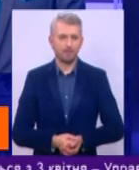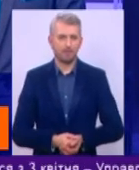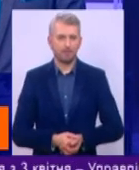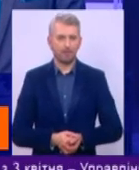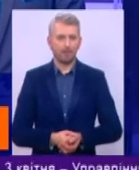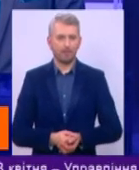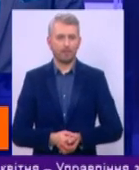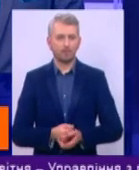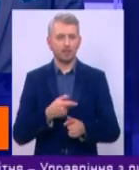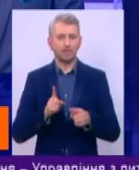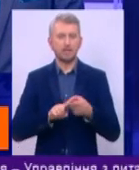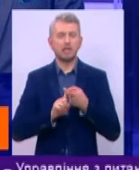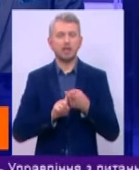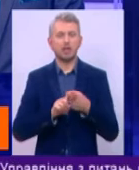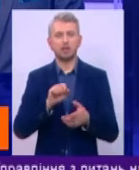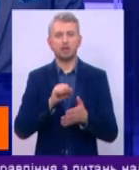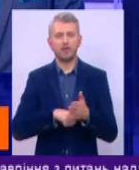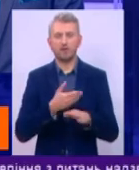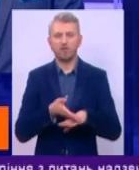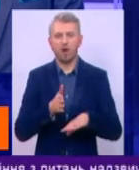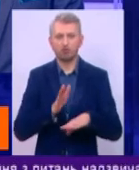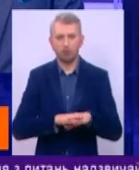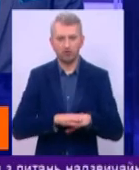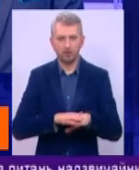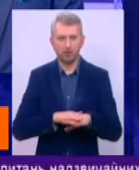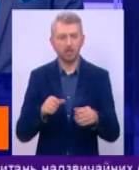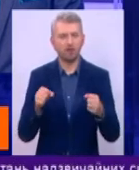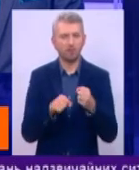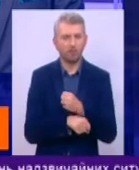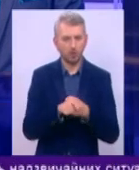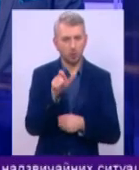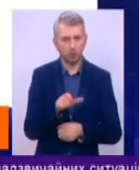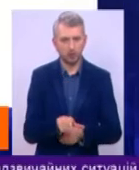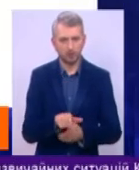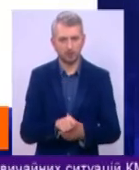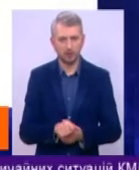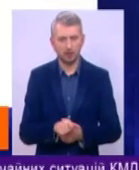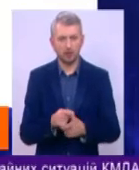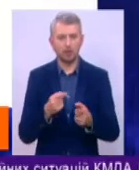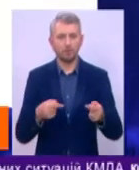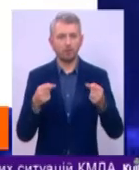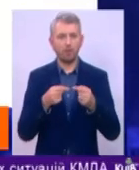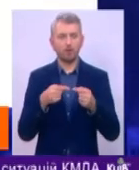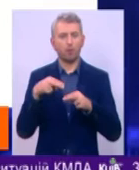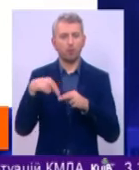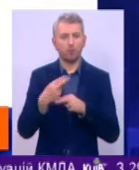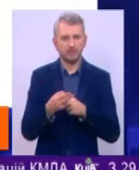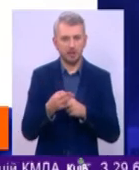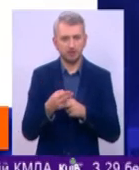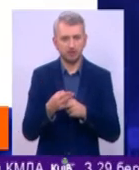Ну, це залежить від важкості травмування людини. Відповідна